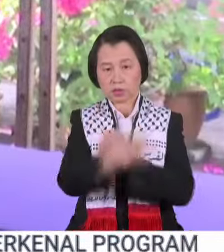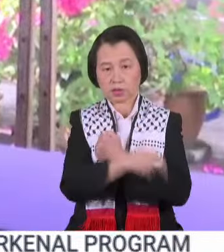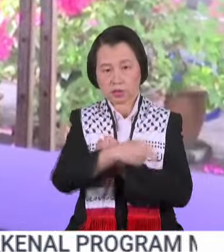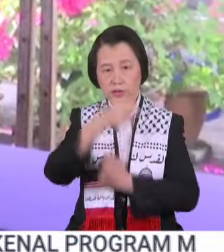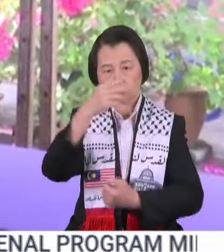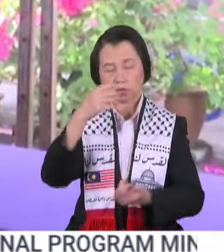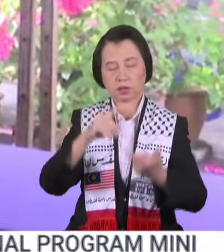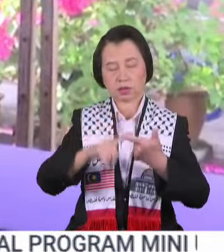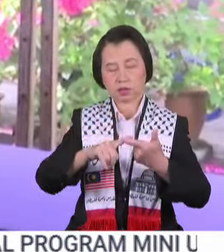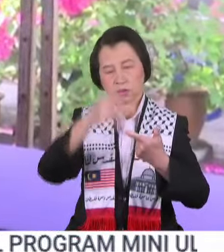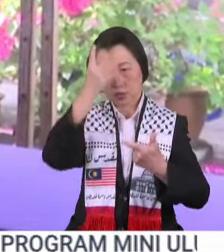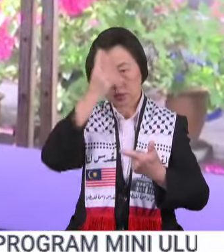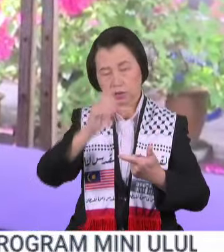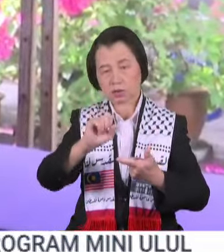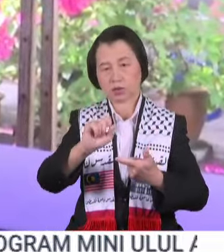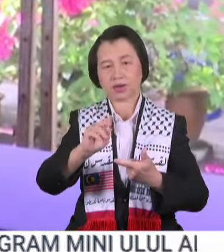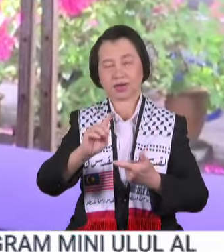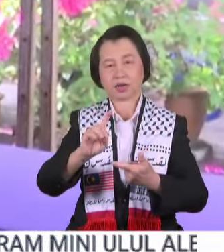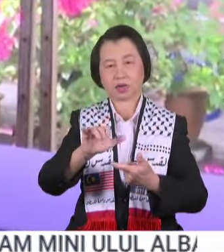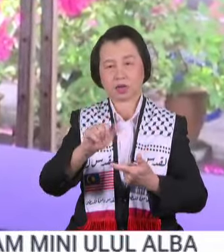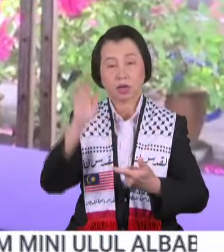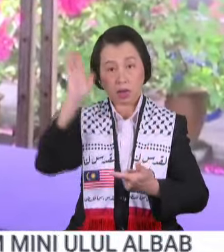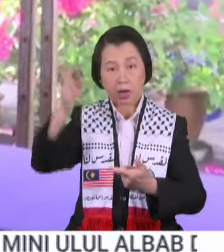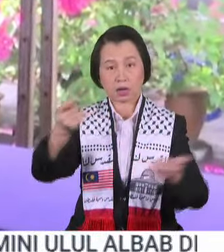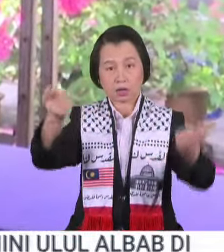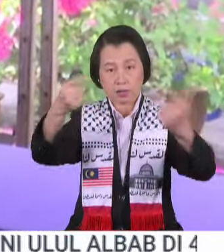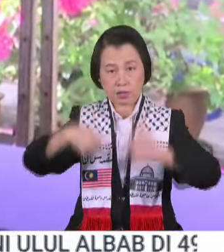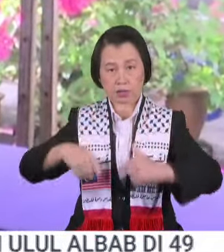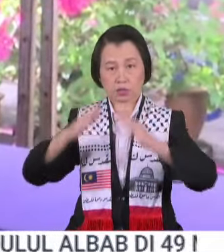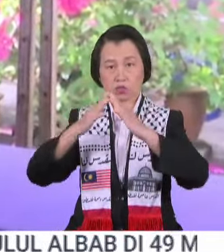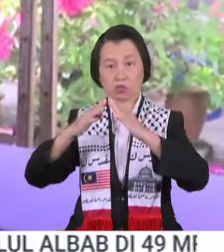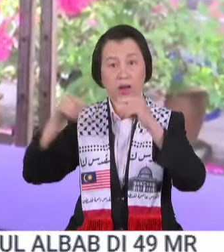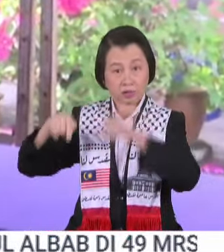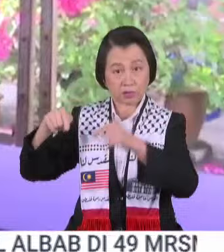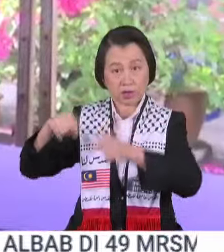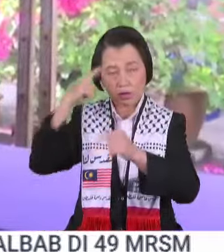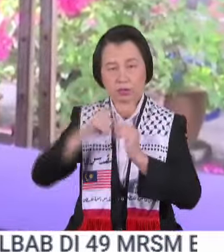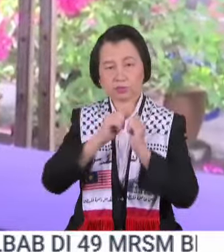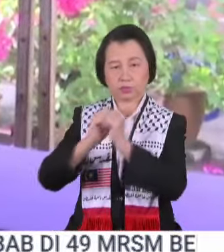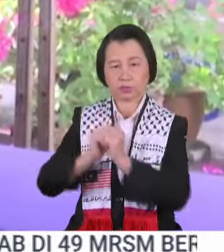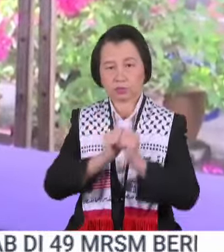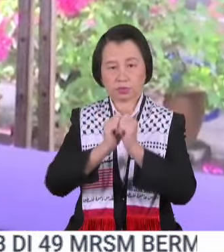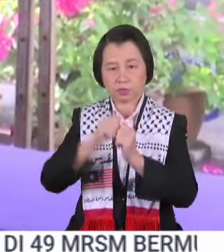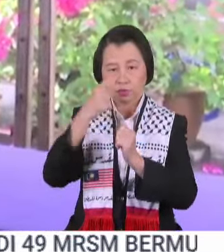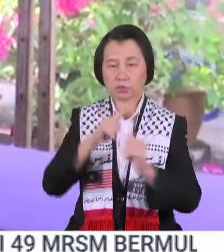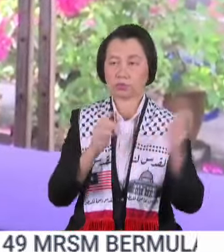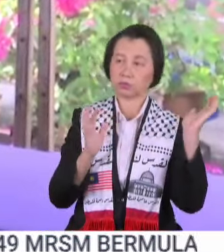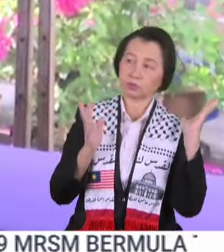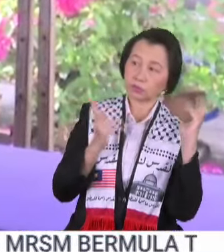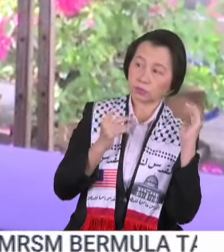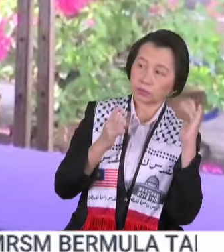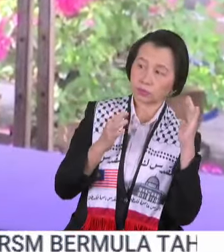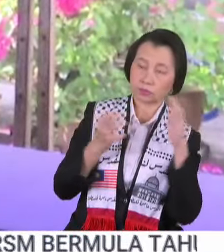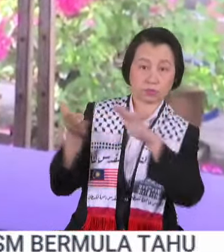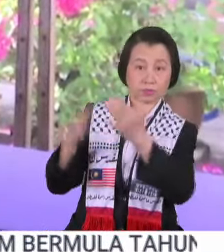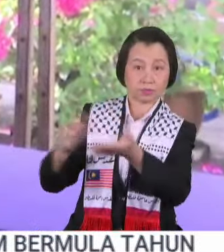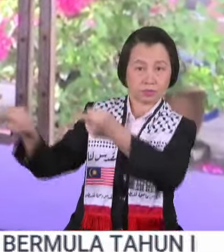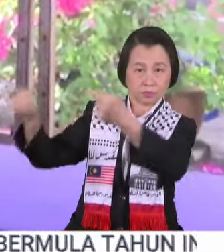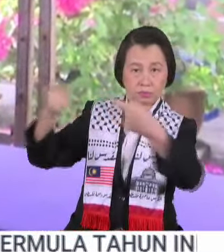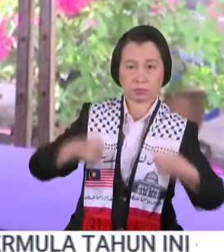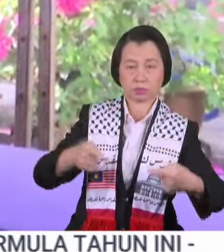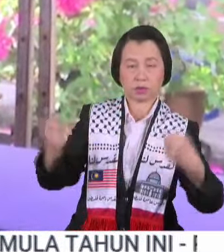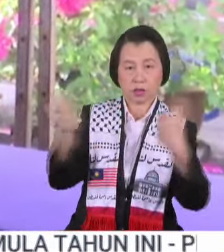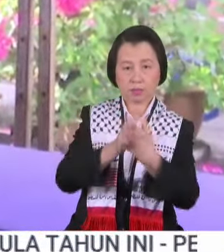Datuk Salbia Muhammad akan hadir di kediaman ini untuk sama-sama menantikan